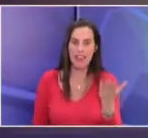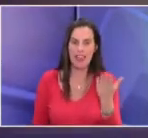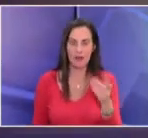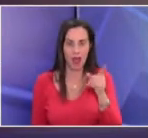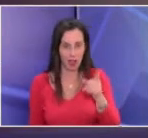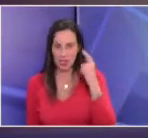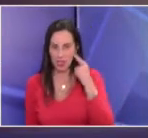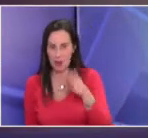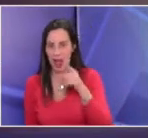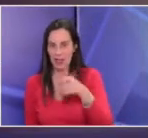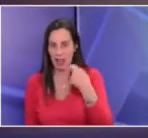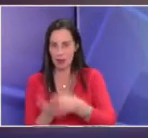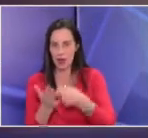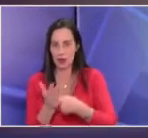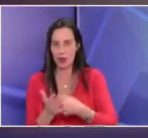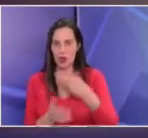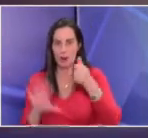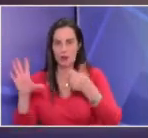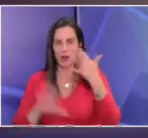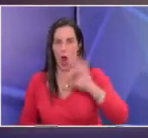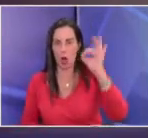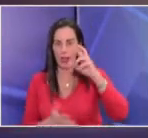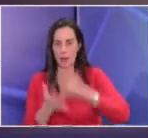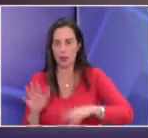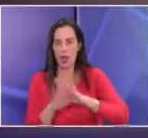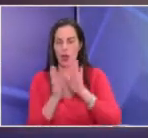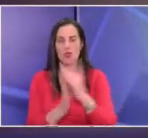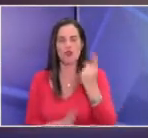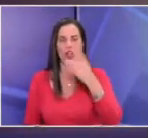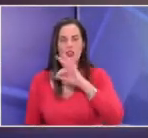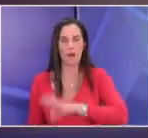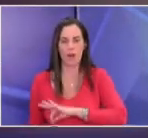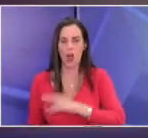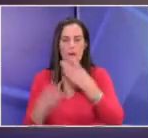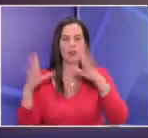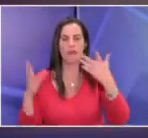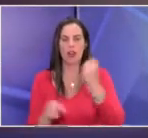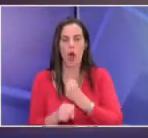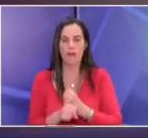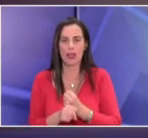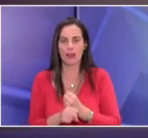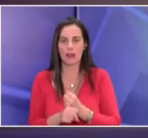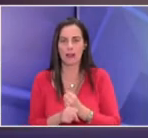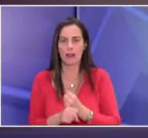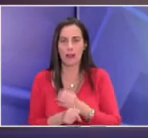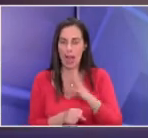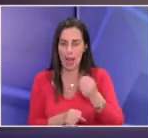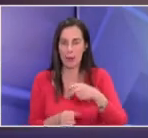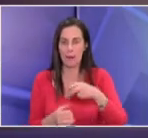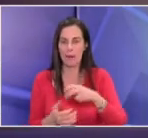שלו, בלי התעודה. אבל הוא לא ייקח אותו, נשים תעודה. היא כבר עלתה